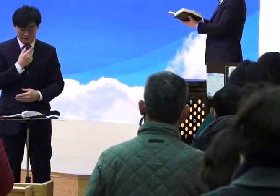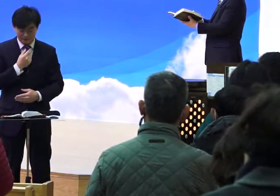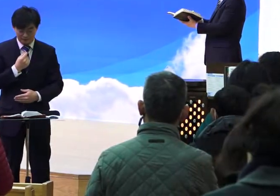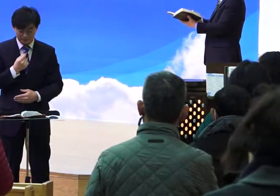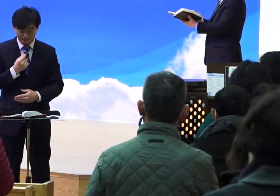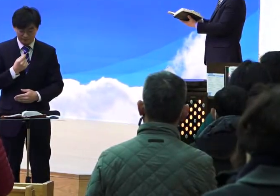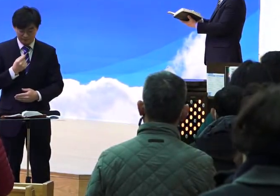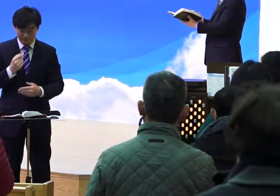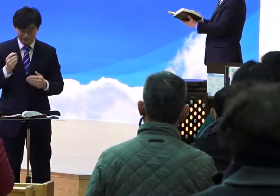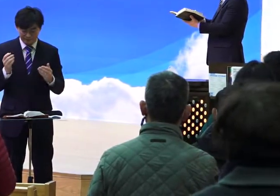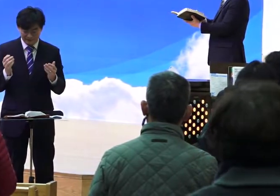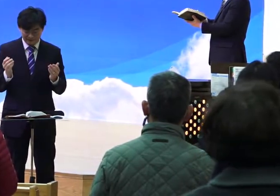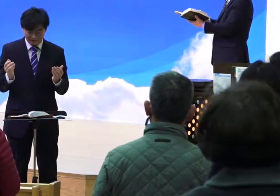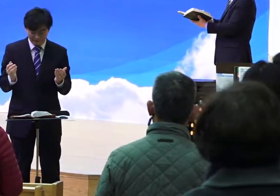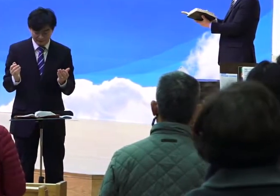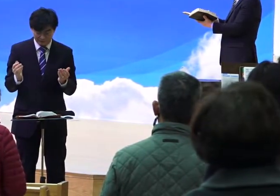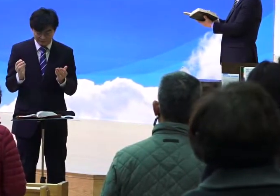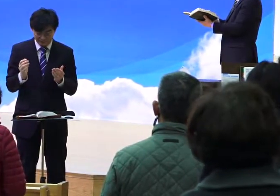기억하시니.